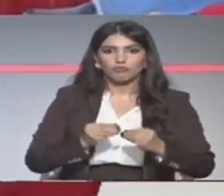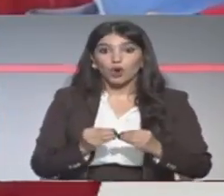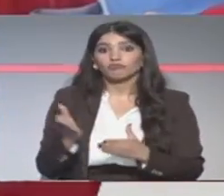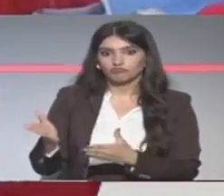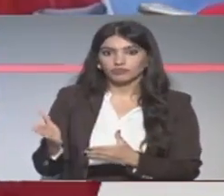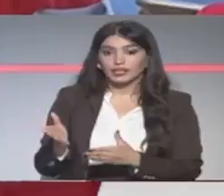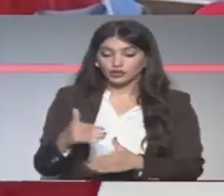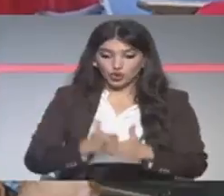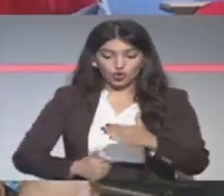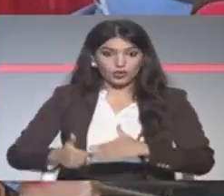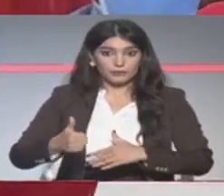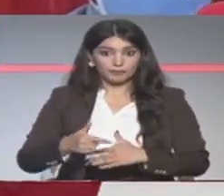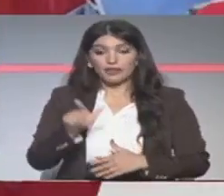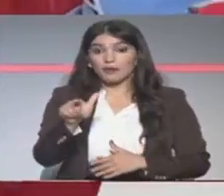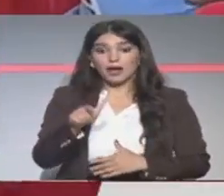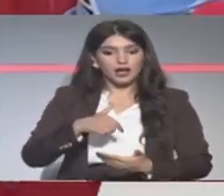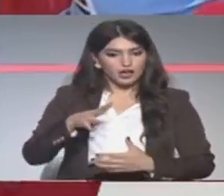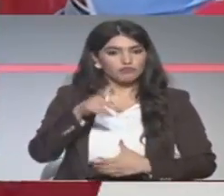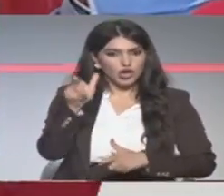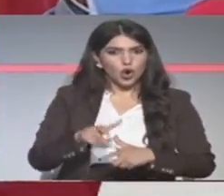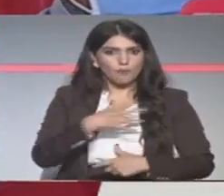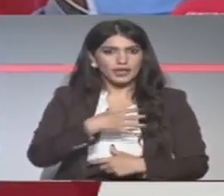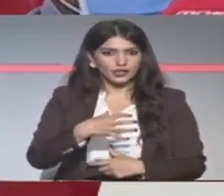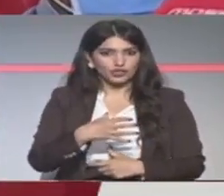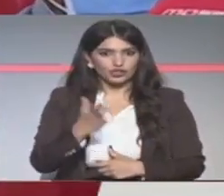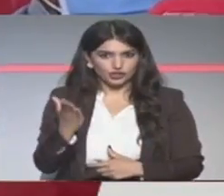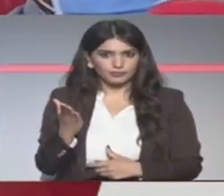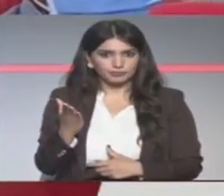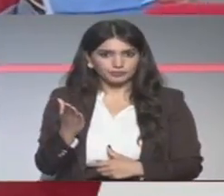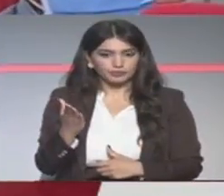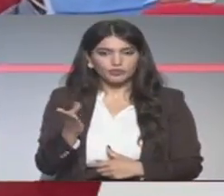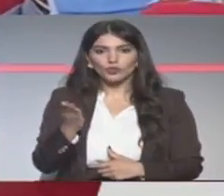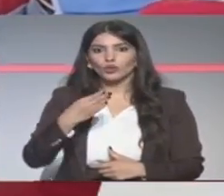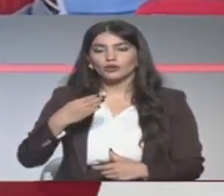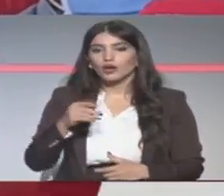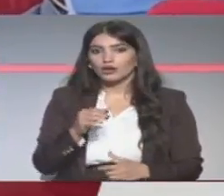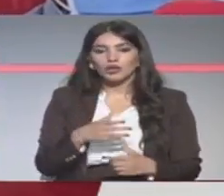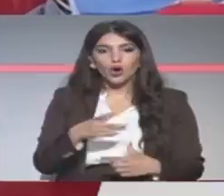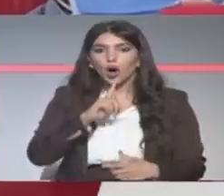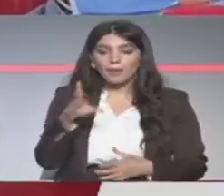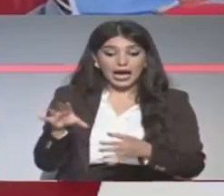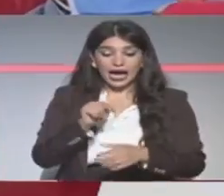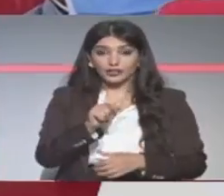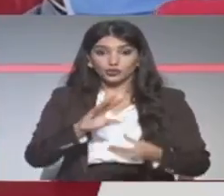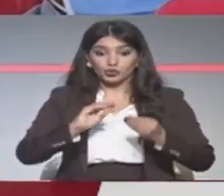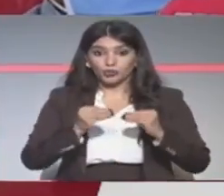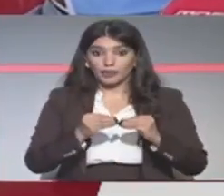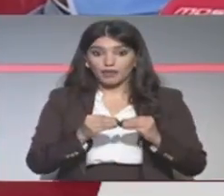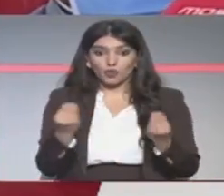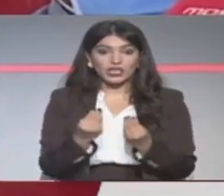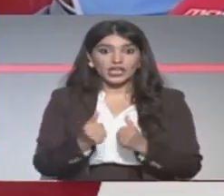هذايا رجل الأعمال هذه سي مراد الخشين هذه تعلقت بقضية في سوسة